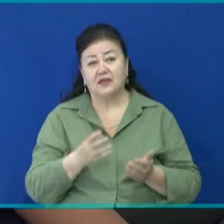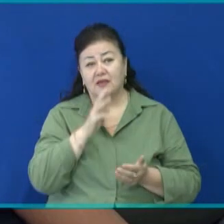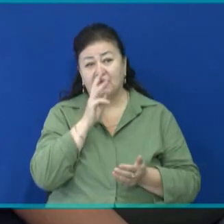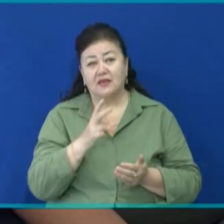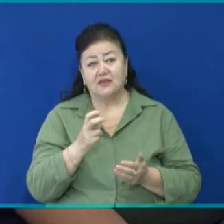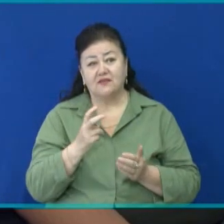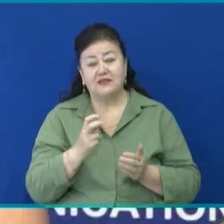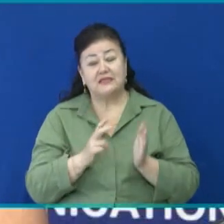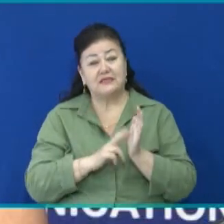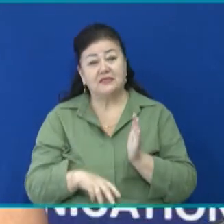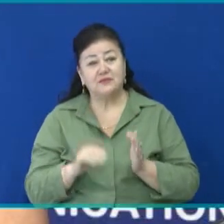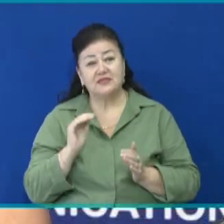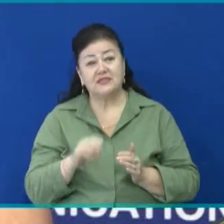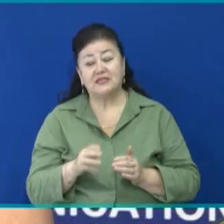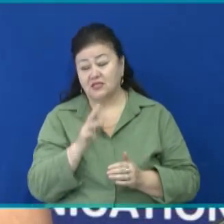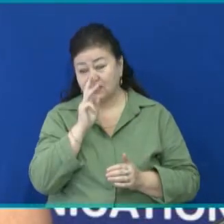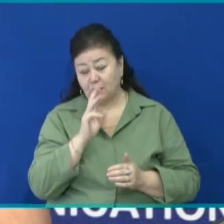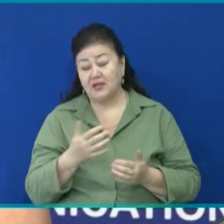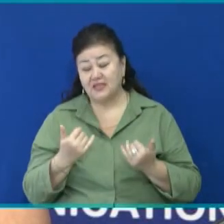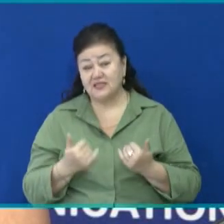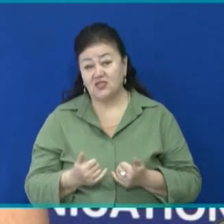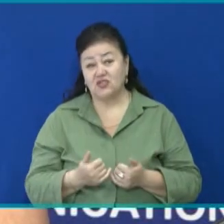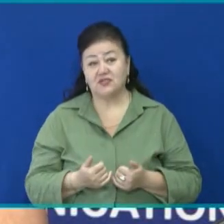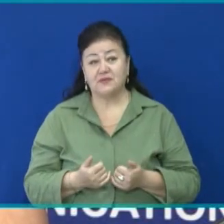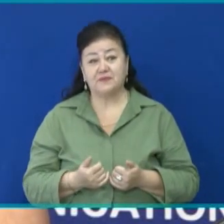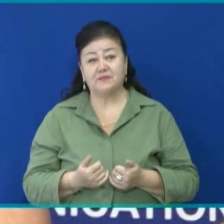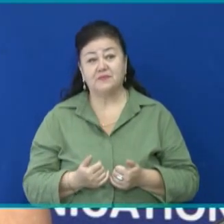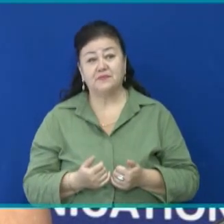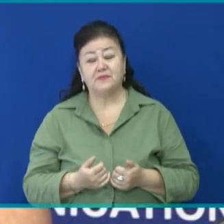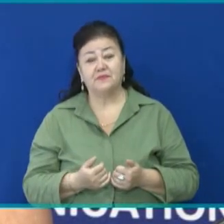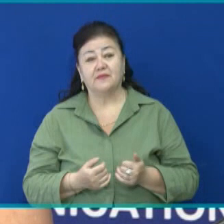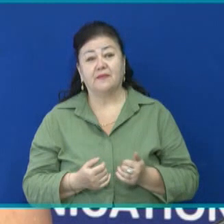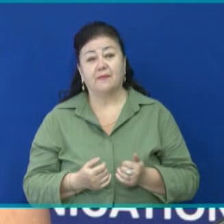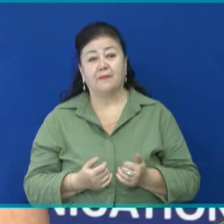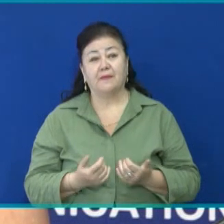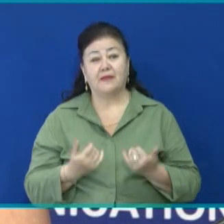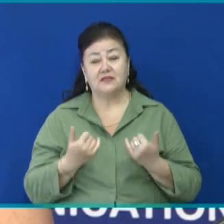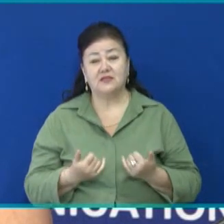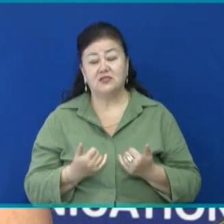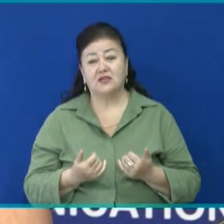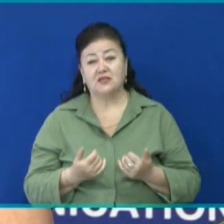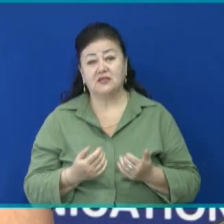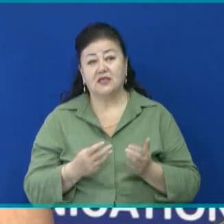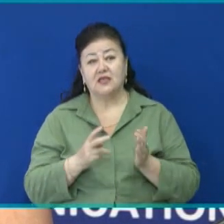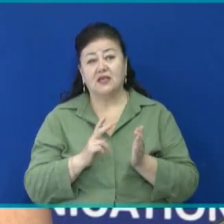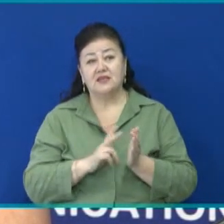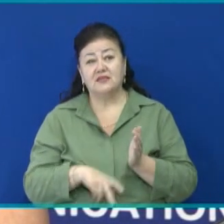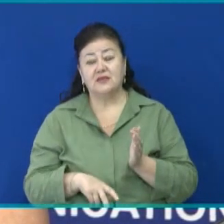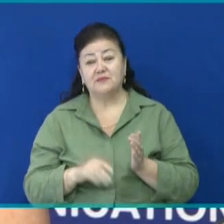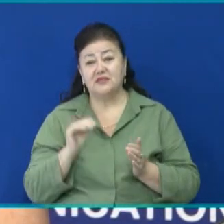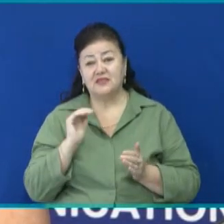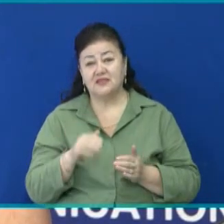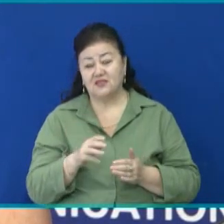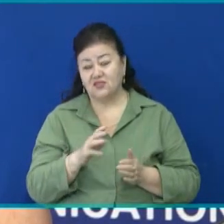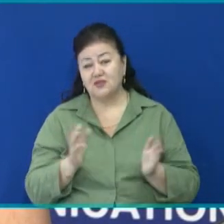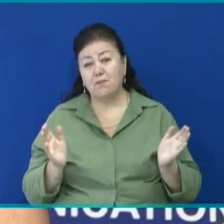270 мың теңге. То есть у нас сегодня еще мы будем отставать от средней на 70 тысяч. Бізде орташа жалақы 70 мыңнан төмен. Сонымен